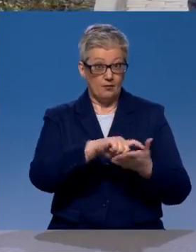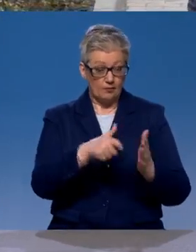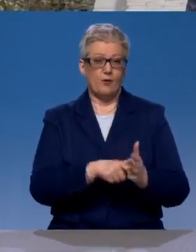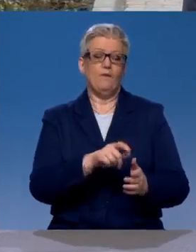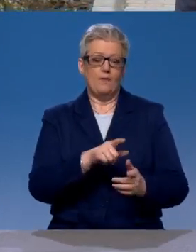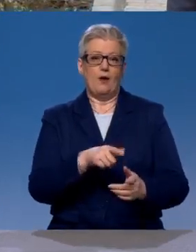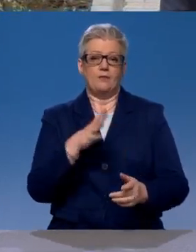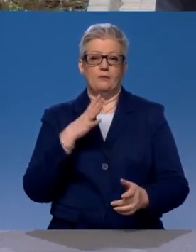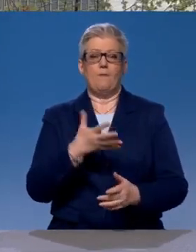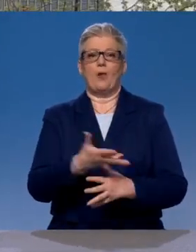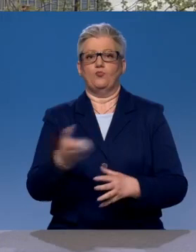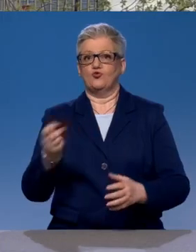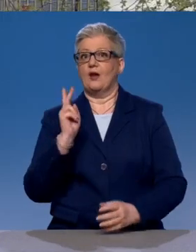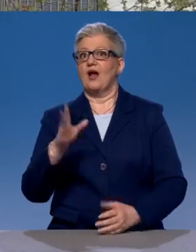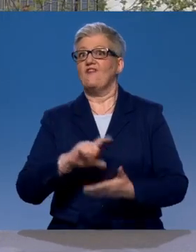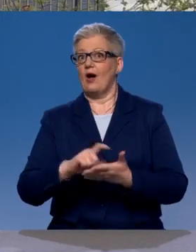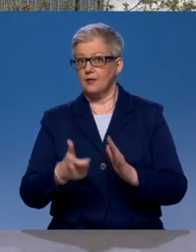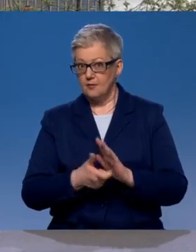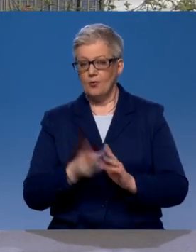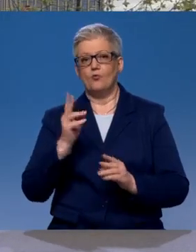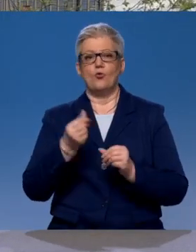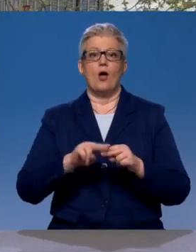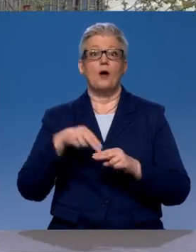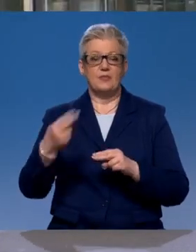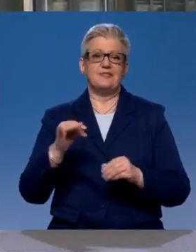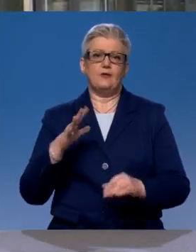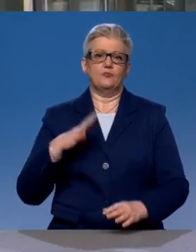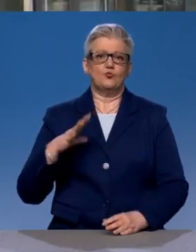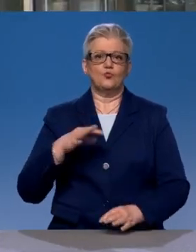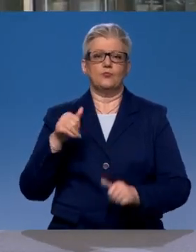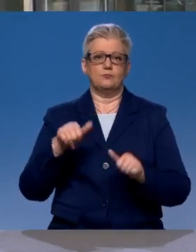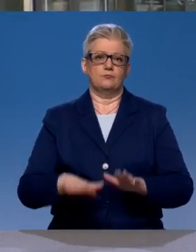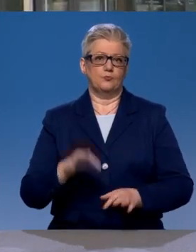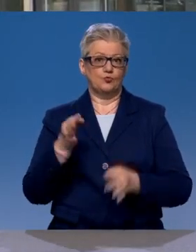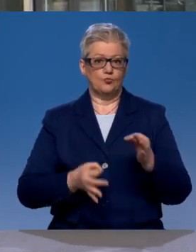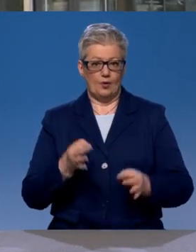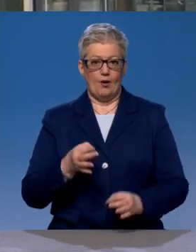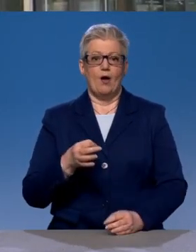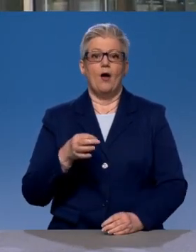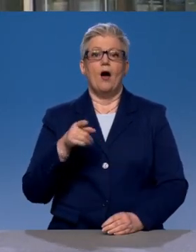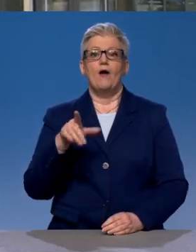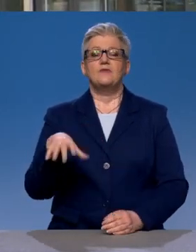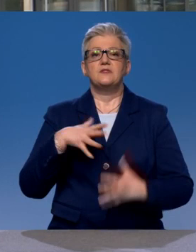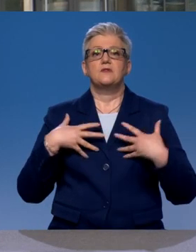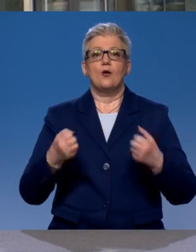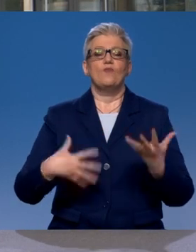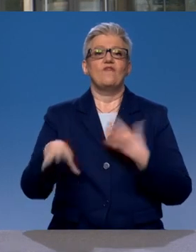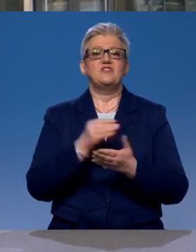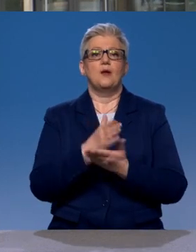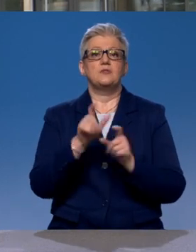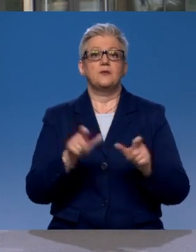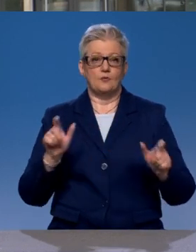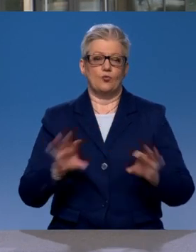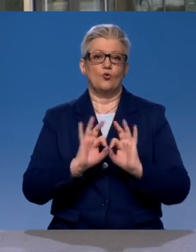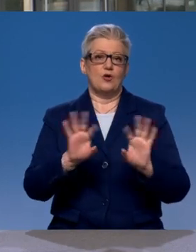Другие еще ждут решения суда, но уже с новой надеждой. Здоровья всем сотрудникам, которые, не жалея себя, освещают проблемы города.